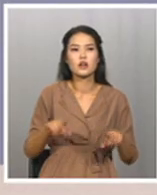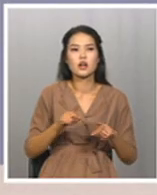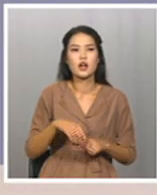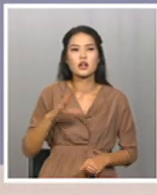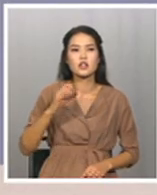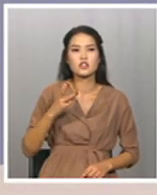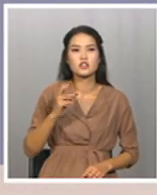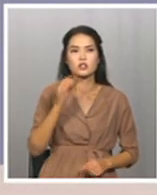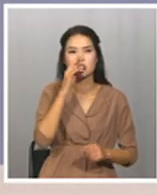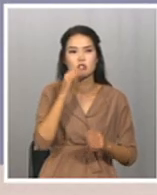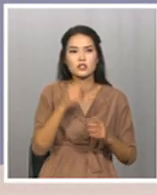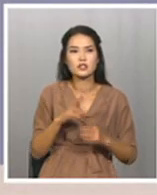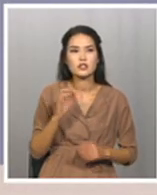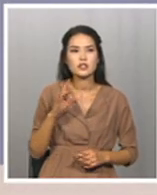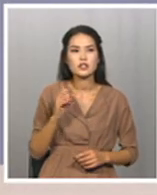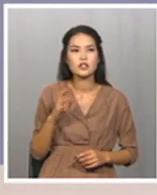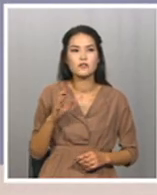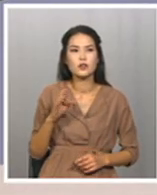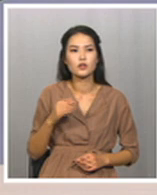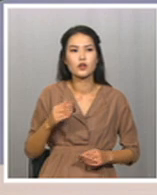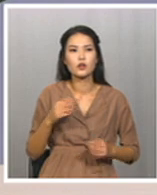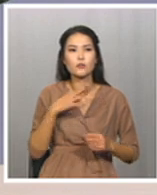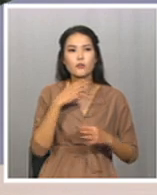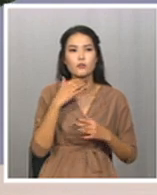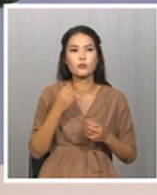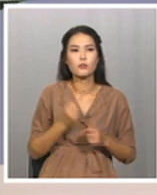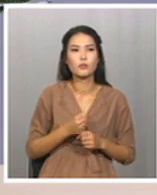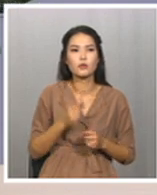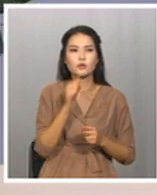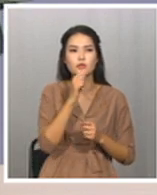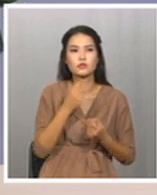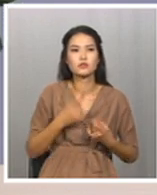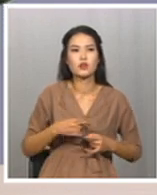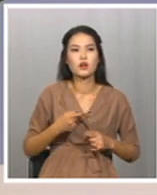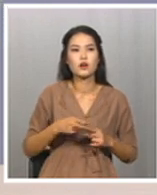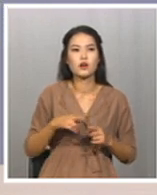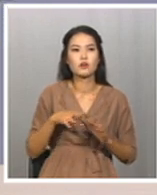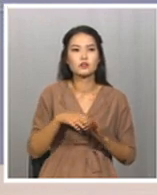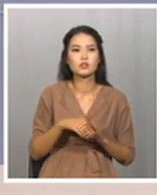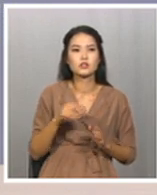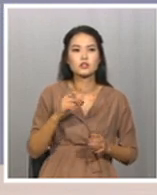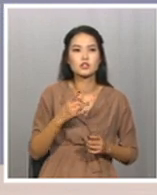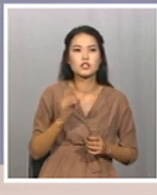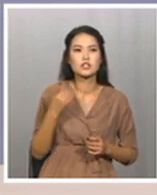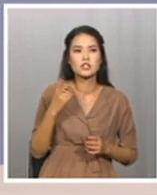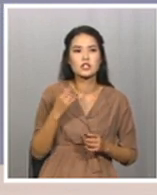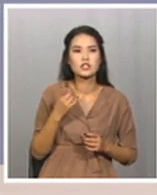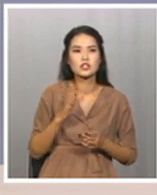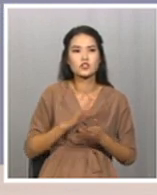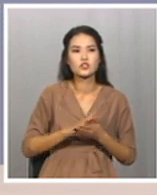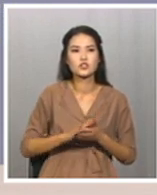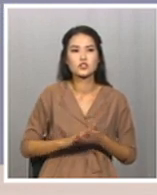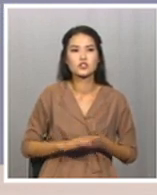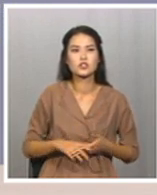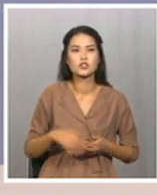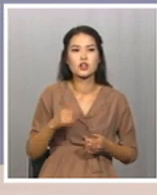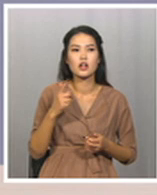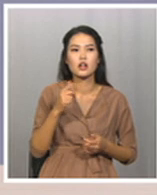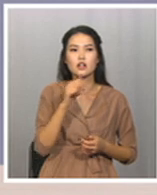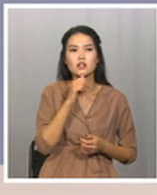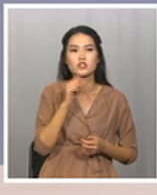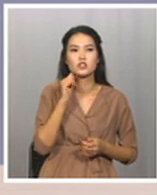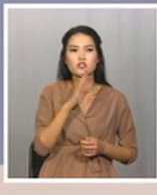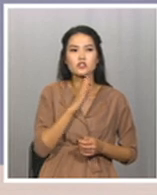Эраст Фандорин наделен многими достоинствами. Он отменно дерется, кристально честен, галантен с женщинами,